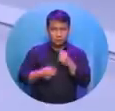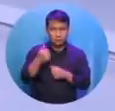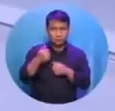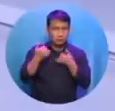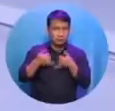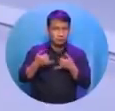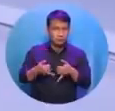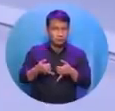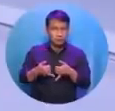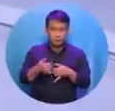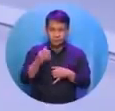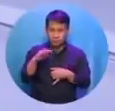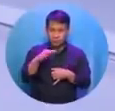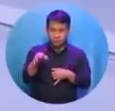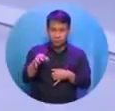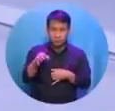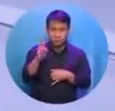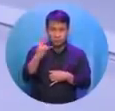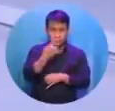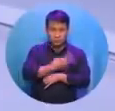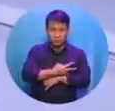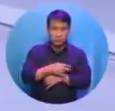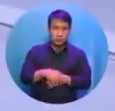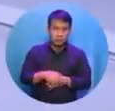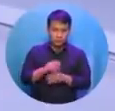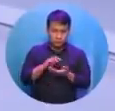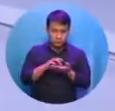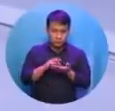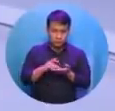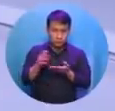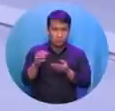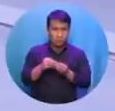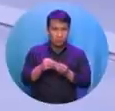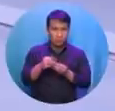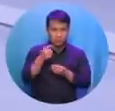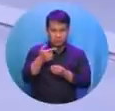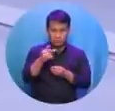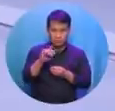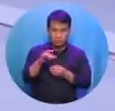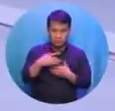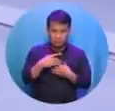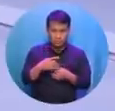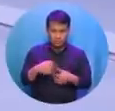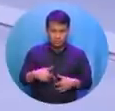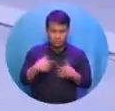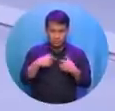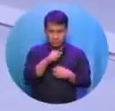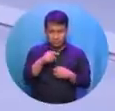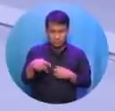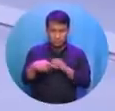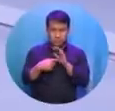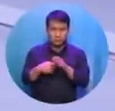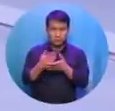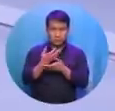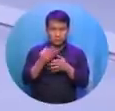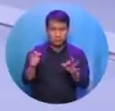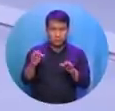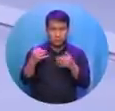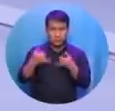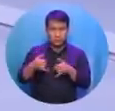games. 99 pesos lang po for 7 days. Just download this Giga Life app and choose free games.